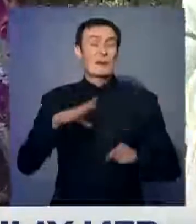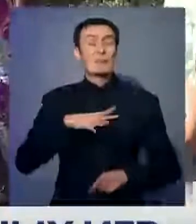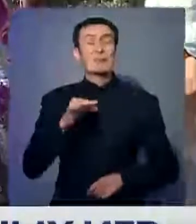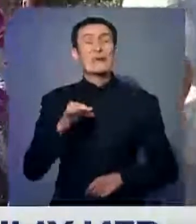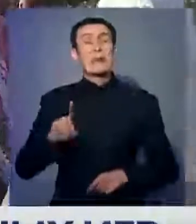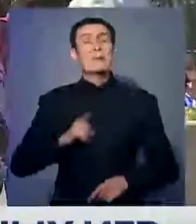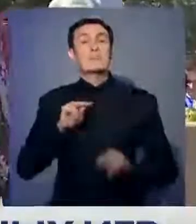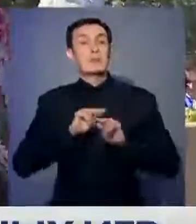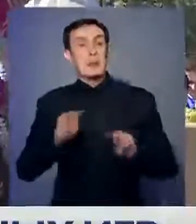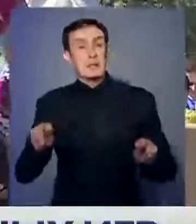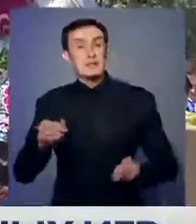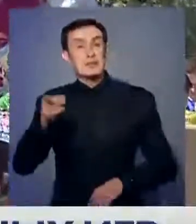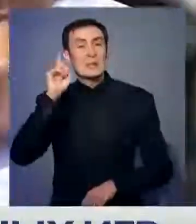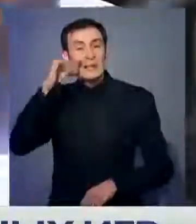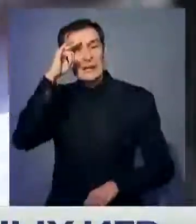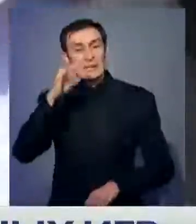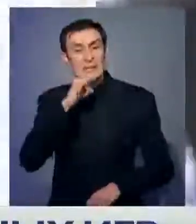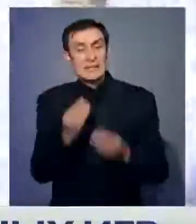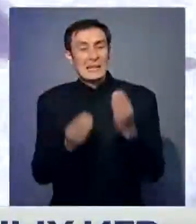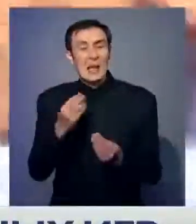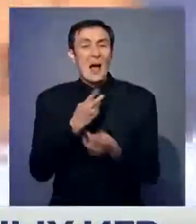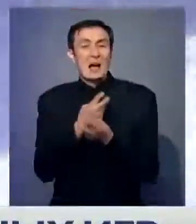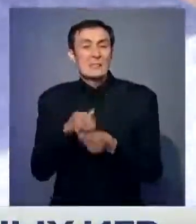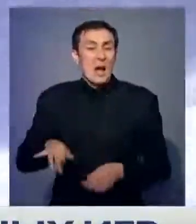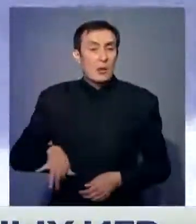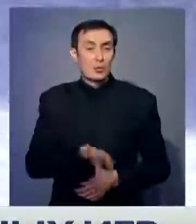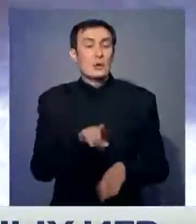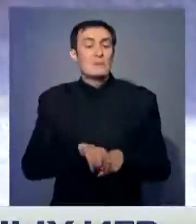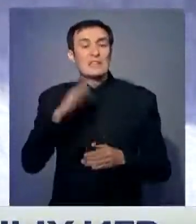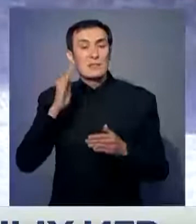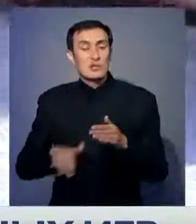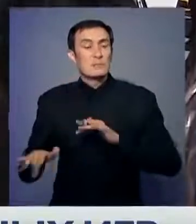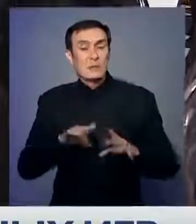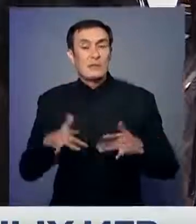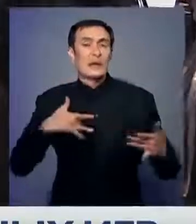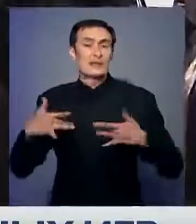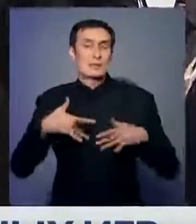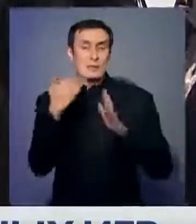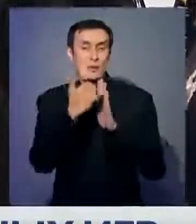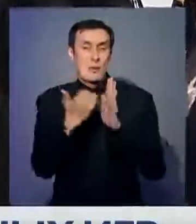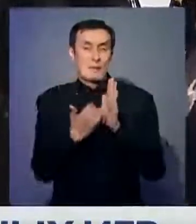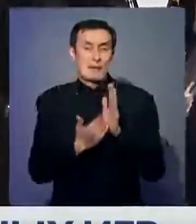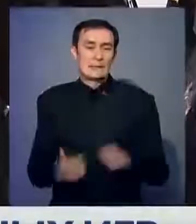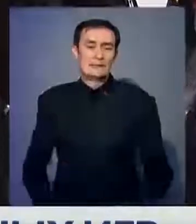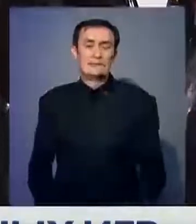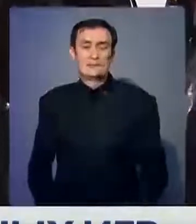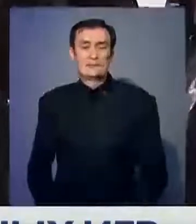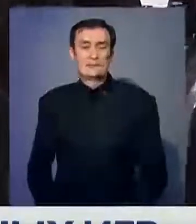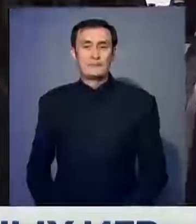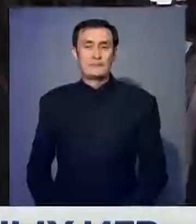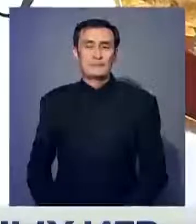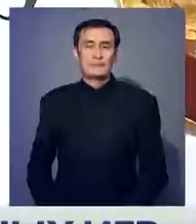состоялся мастер-класс по старинной казахской игре асахату. Завершилось мероприятие концертной программой.